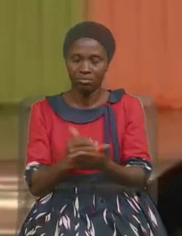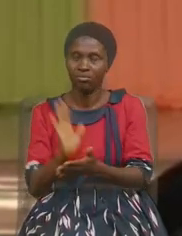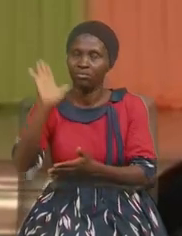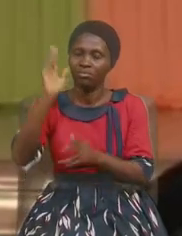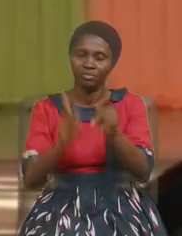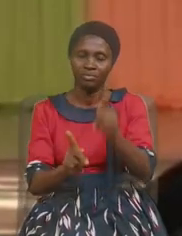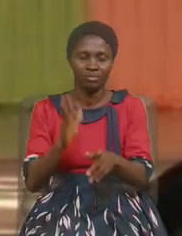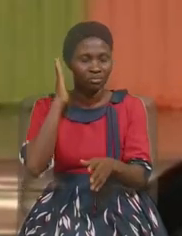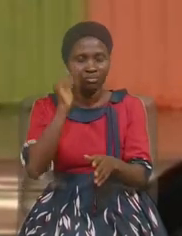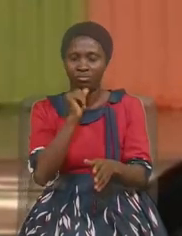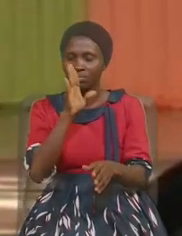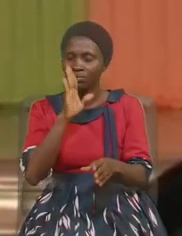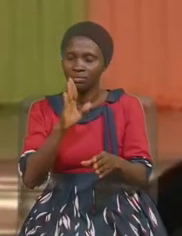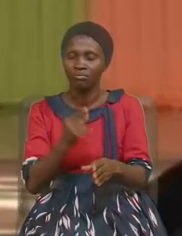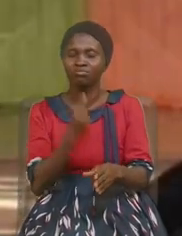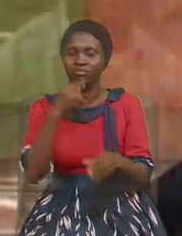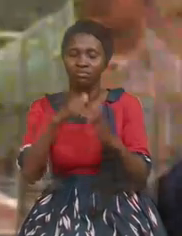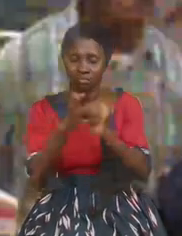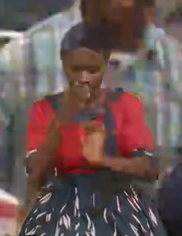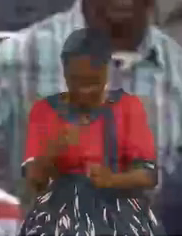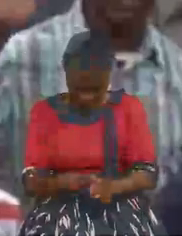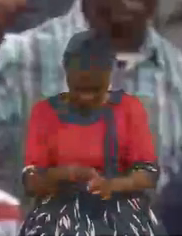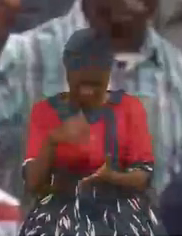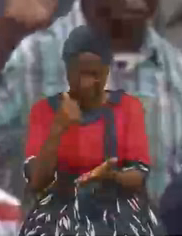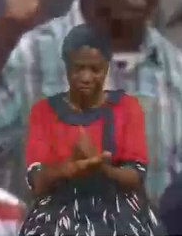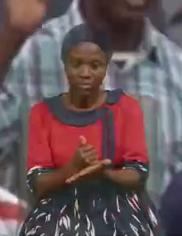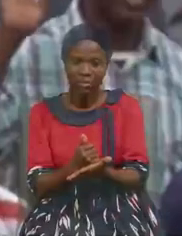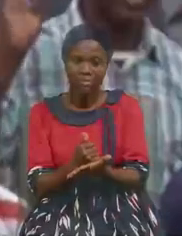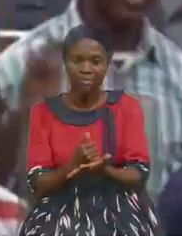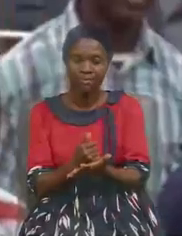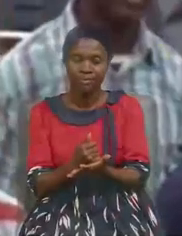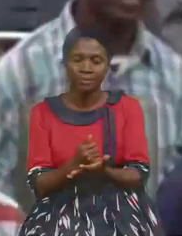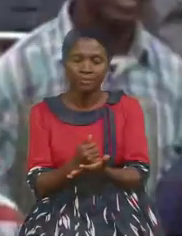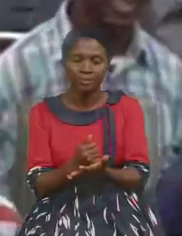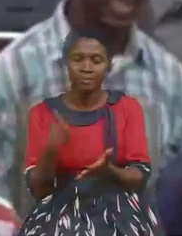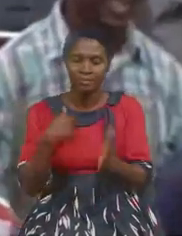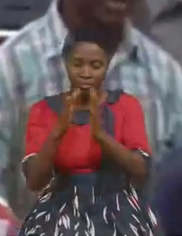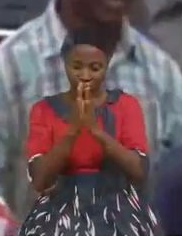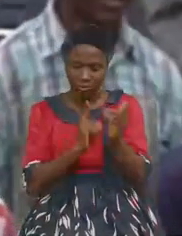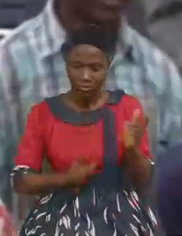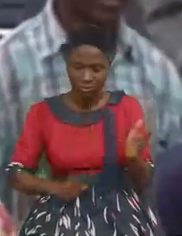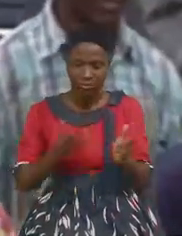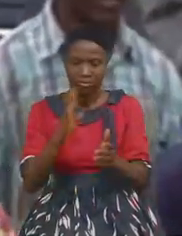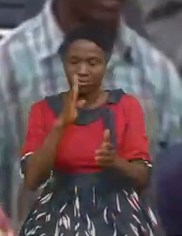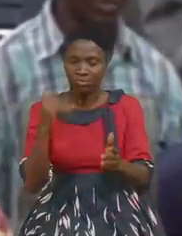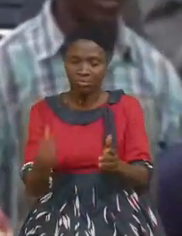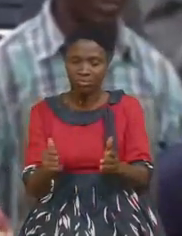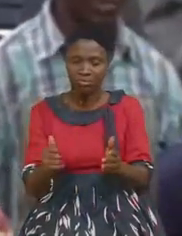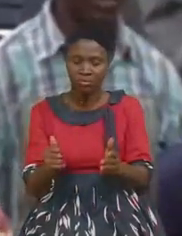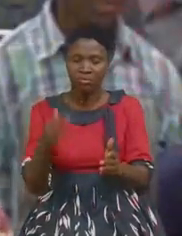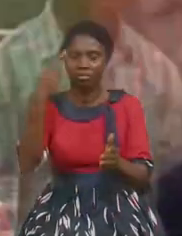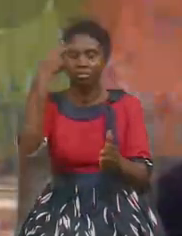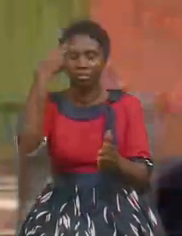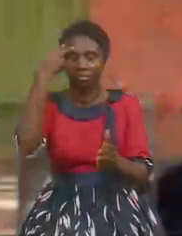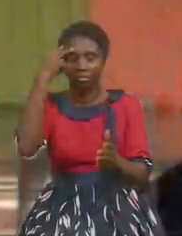pas vaines au nom de Jésus. Nous prions, Seigneur, qu'il y ait une réalisation, qu'il y